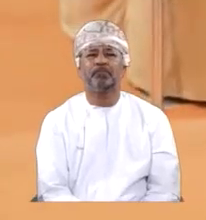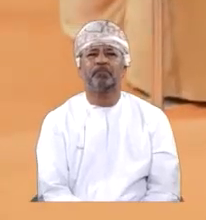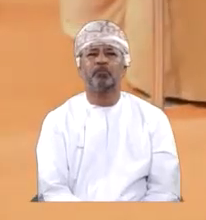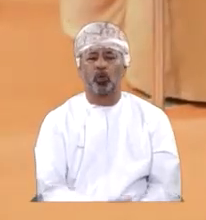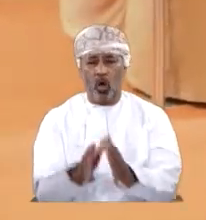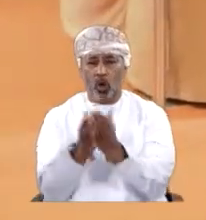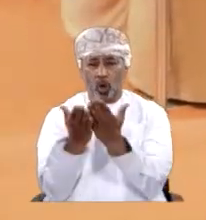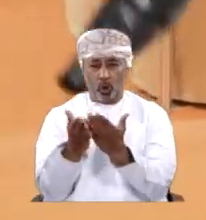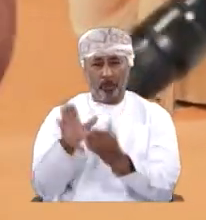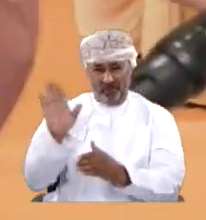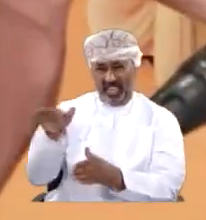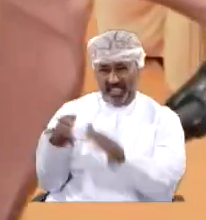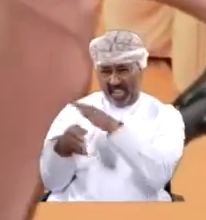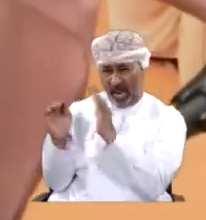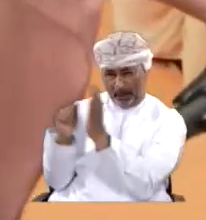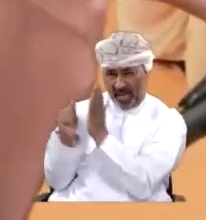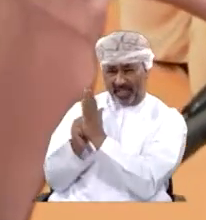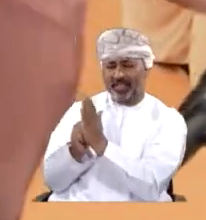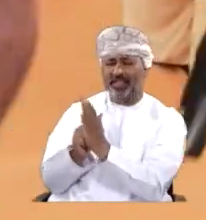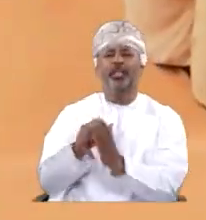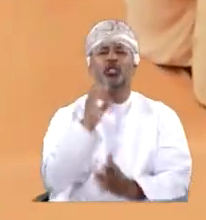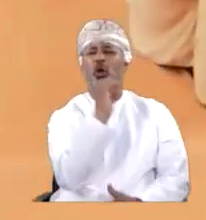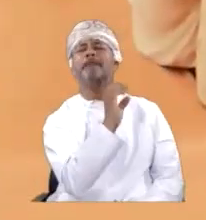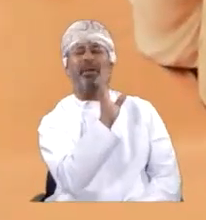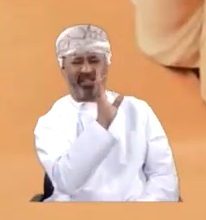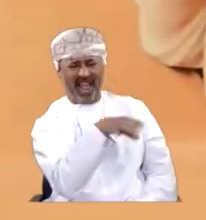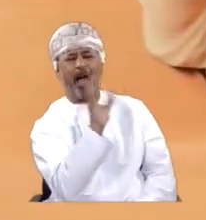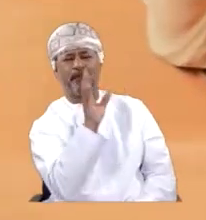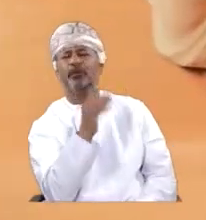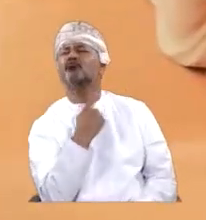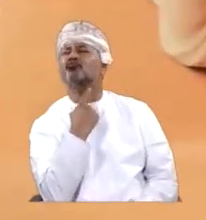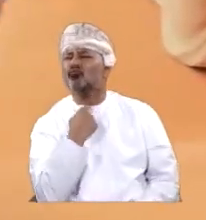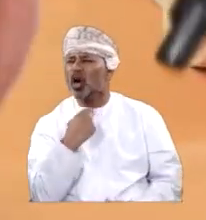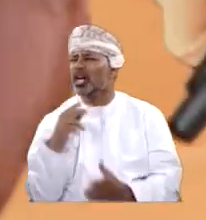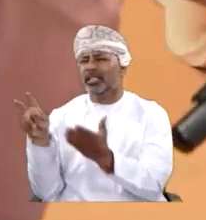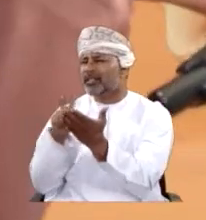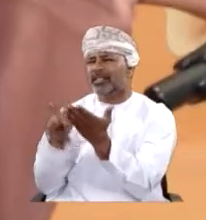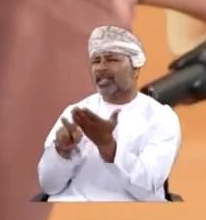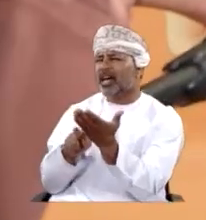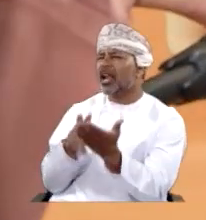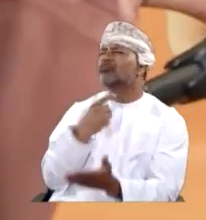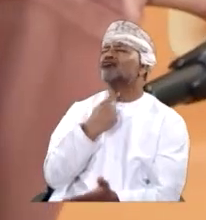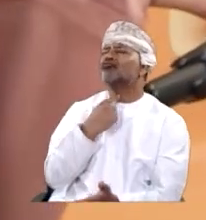عندك كتب ثانيه في البيت؟ ايوه. ايش تحب تقرا بالعاده؟